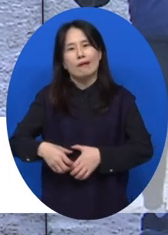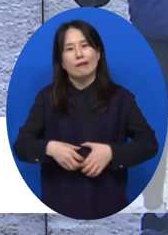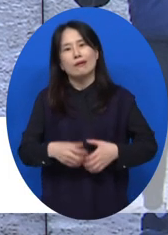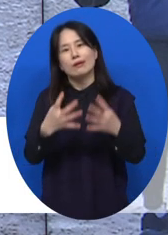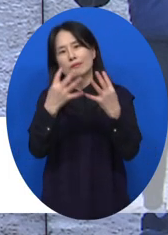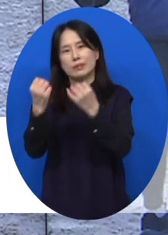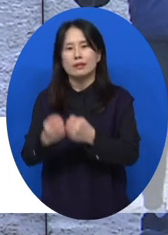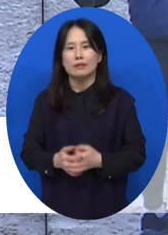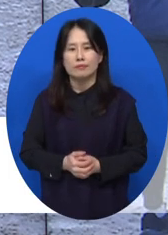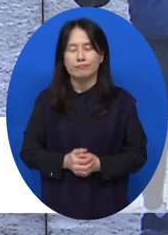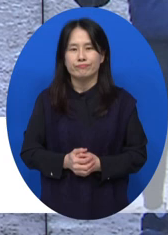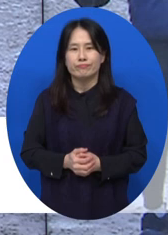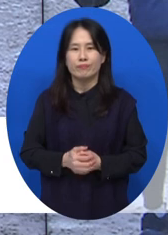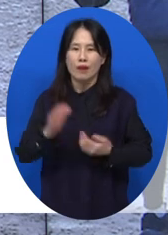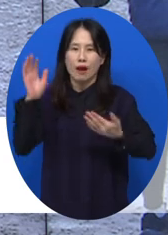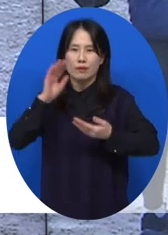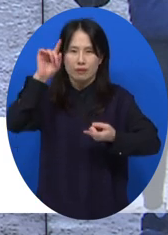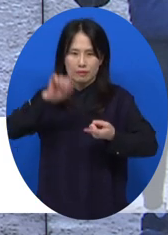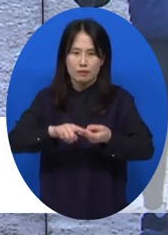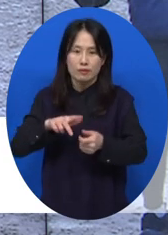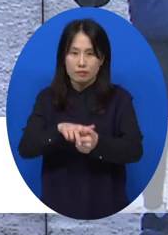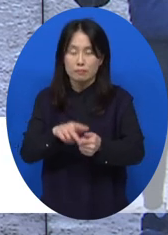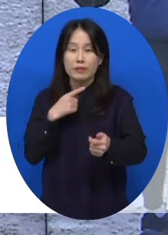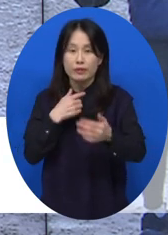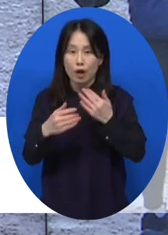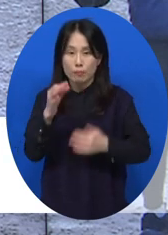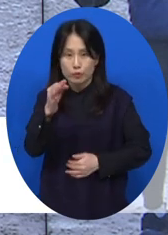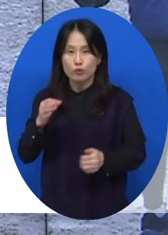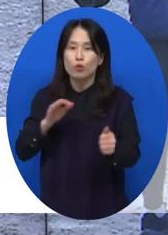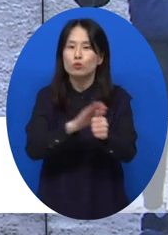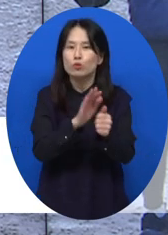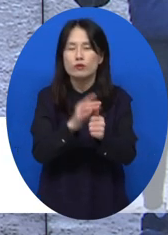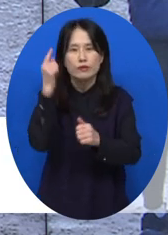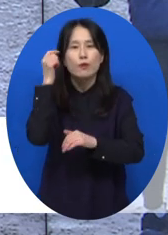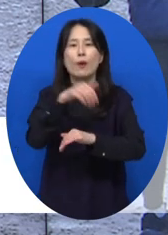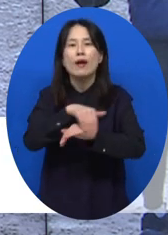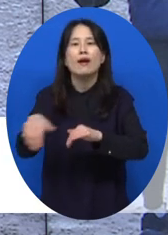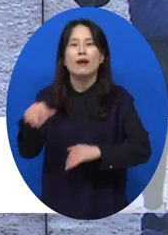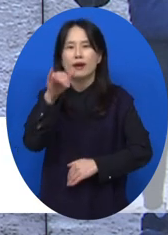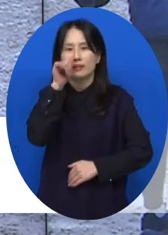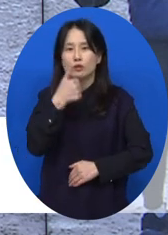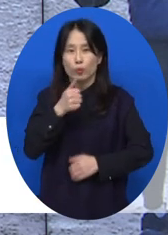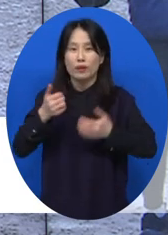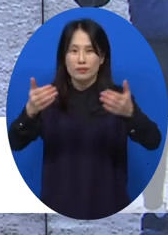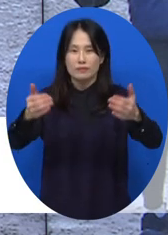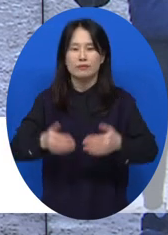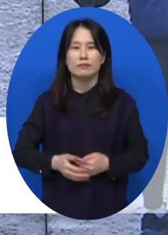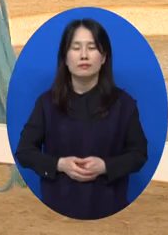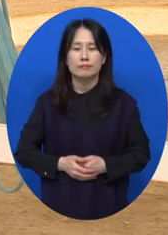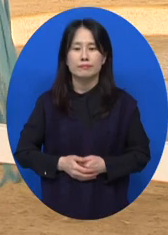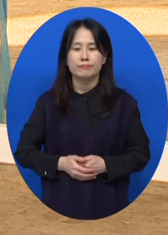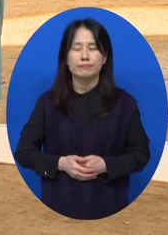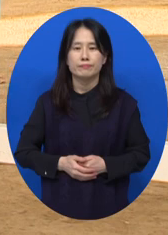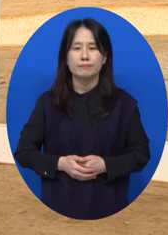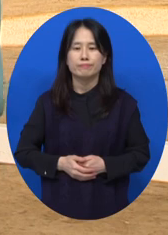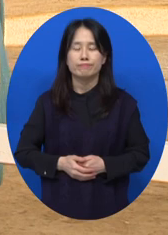텐데요 경기도가 학생을 대상으로 한 승마체험 비용 지원에 나섰습니다 서문영 기자입니다